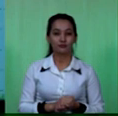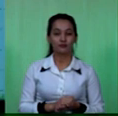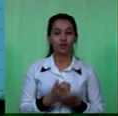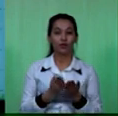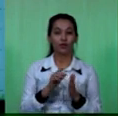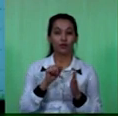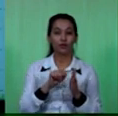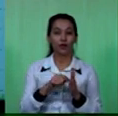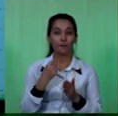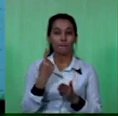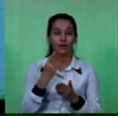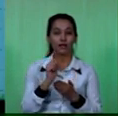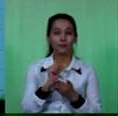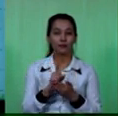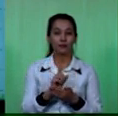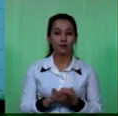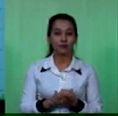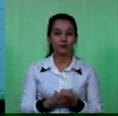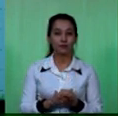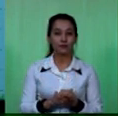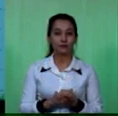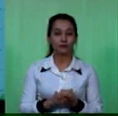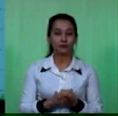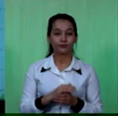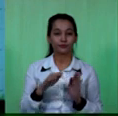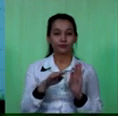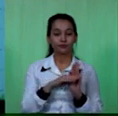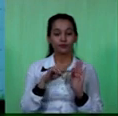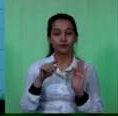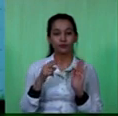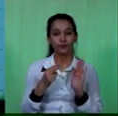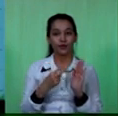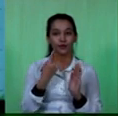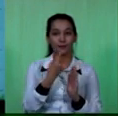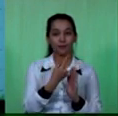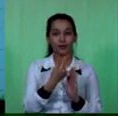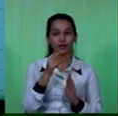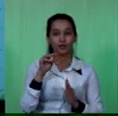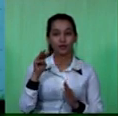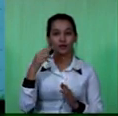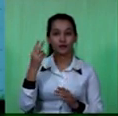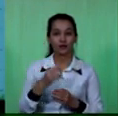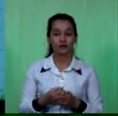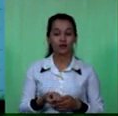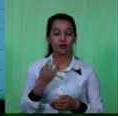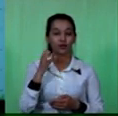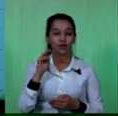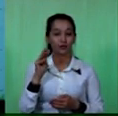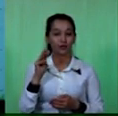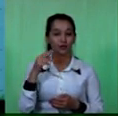Darslikdagi birinchi misol. 2dan 1 desimetr kvadratimiz necha santimetr kvadratga